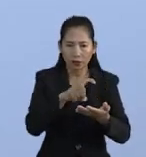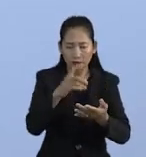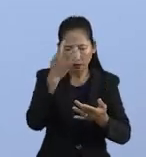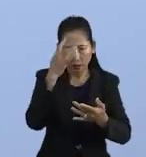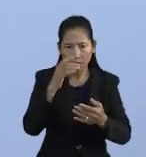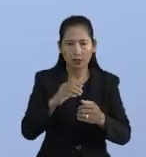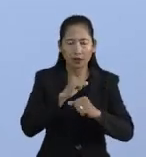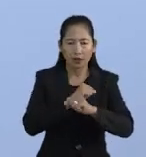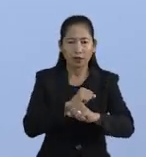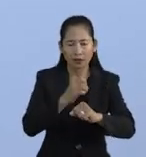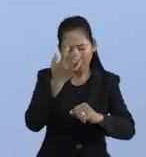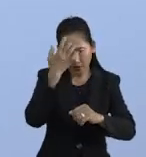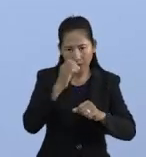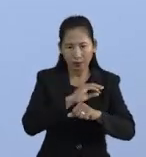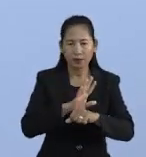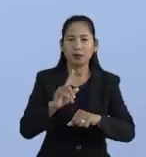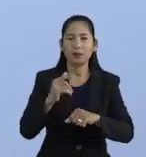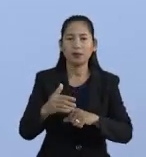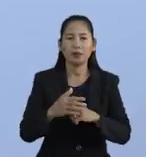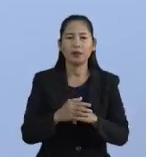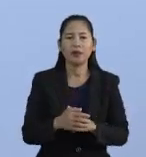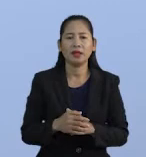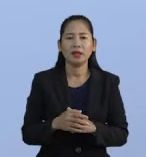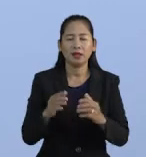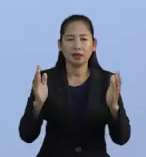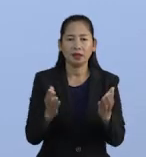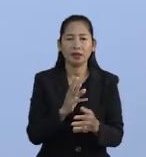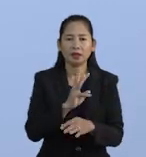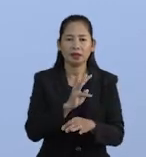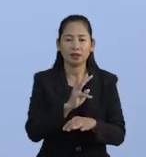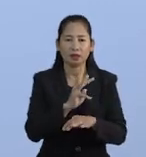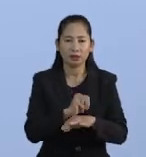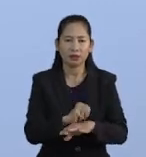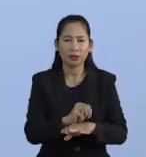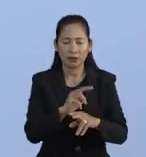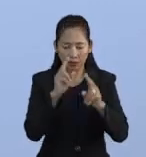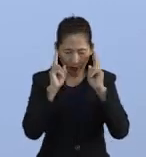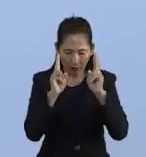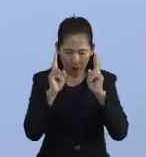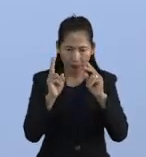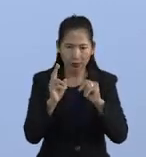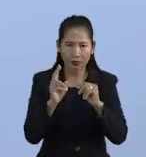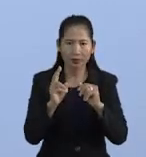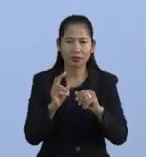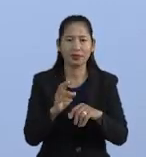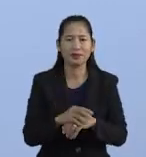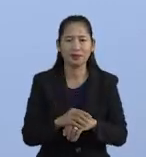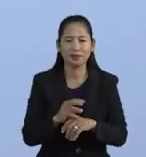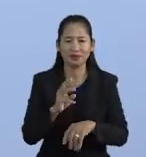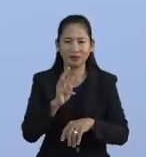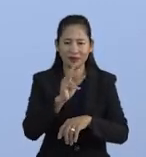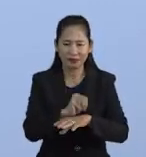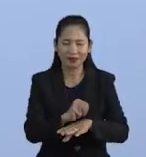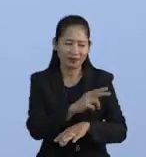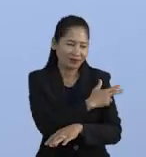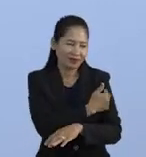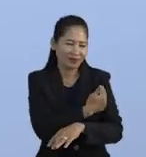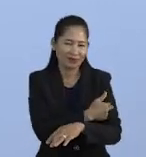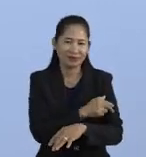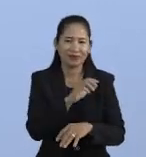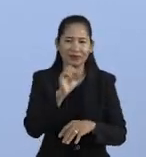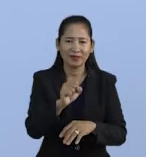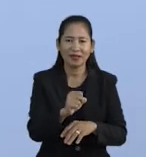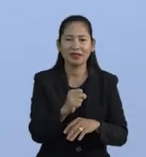ngữ ca phía chủng ngữ Covid 19 tam ca này nó bỏ cái xuống ở trong là con nè và ở cái xuống sọc hạt ba là con nè